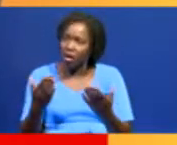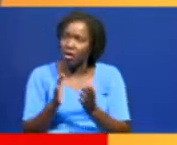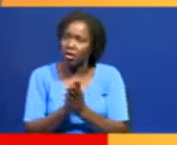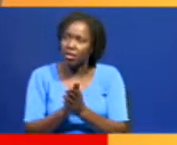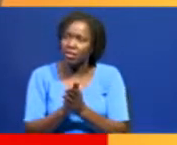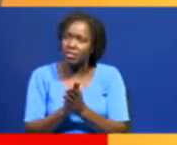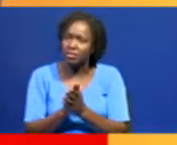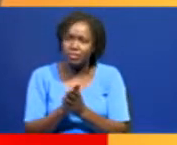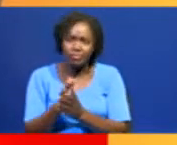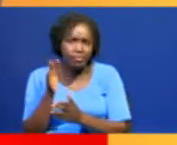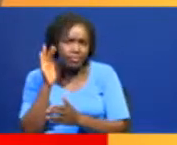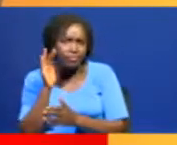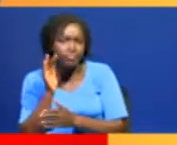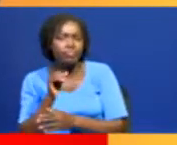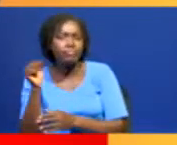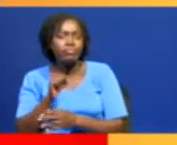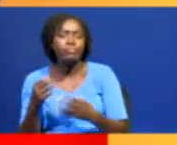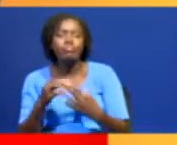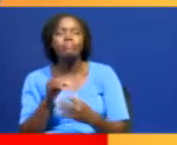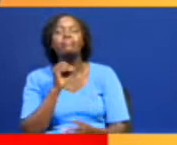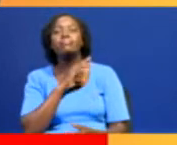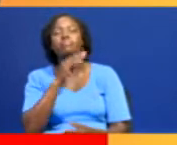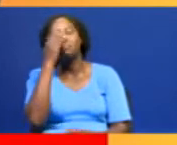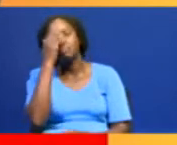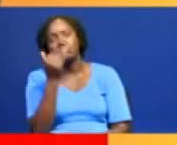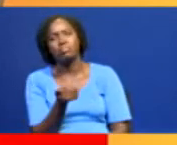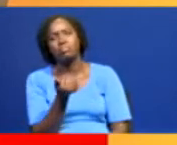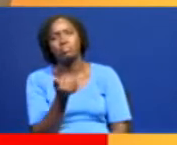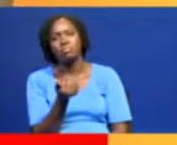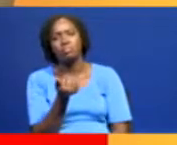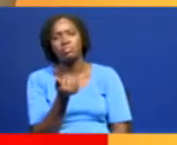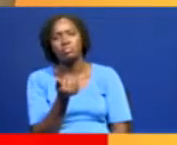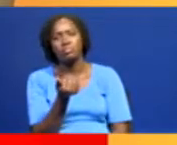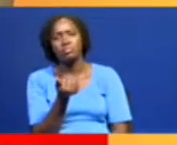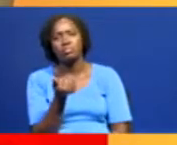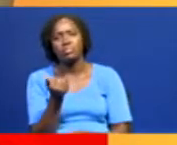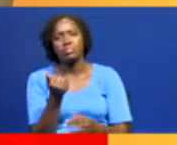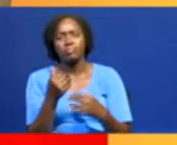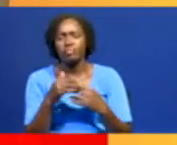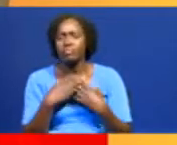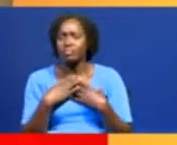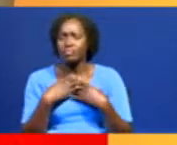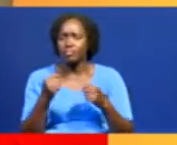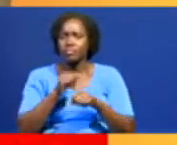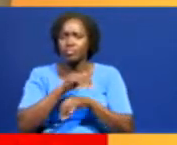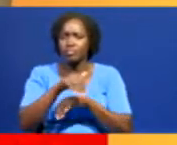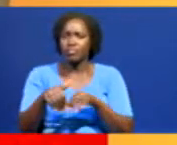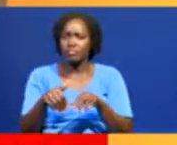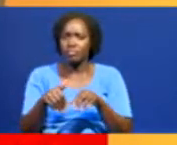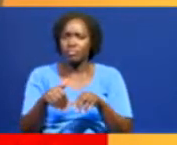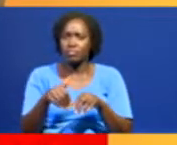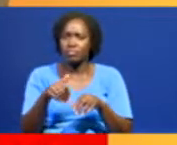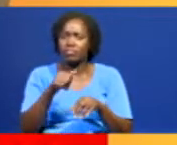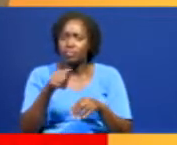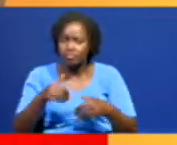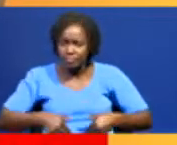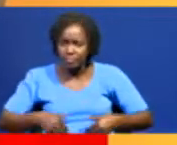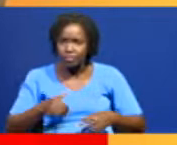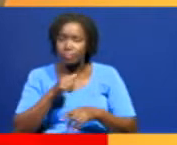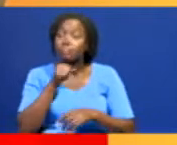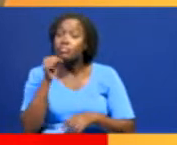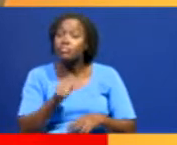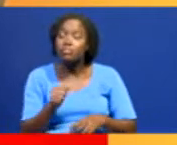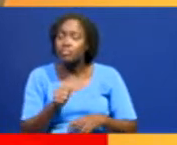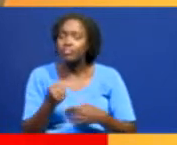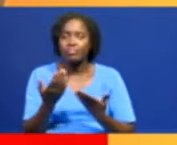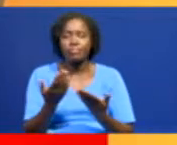wazee wakipiga kelele hapa kwamba mbona mnaweza kuwapatia bima za afya wale ambao ni wadogo na si wao wakubwa. Mm-hmm.